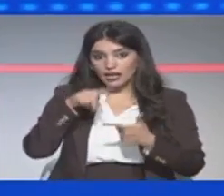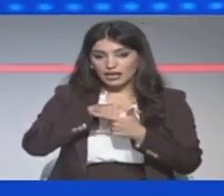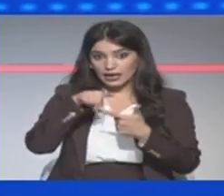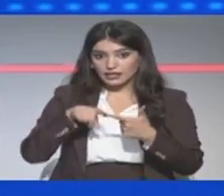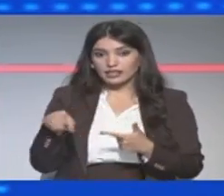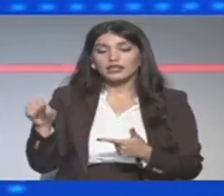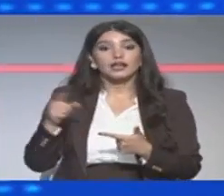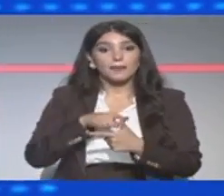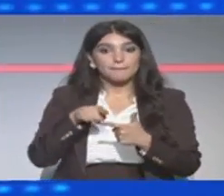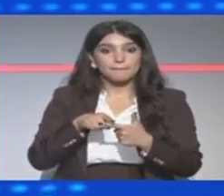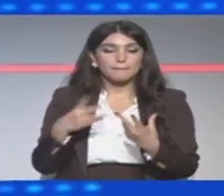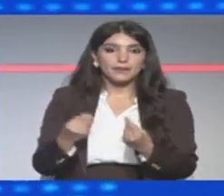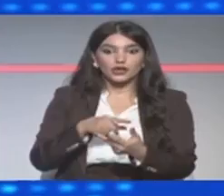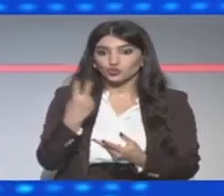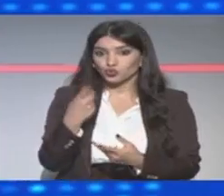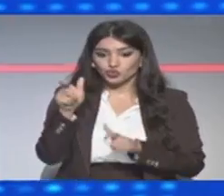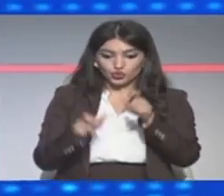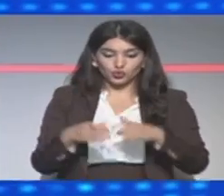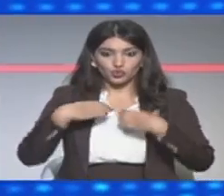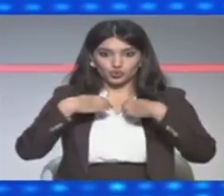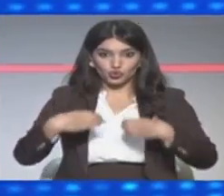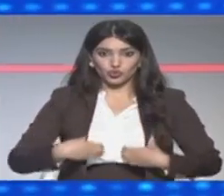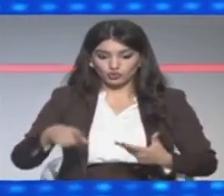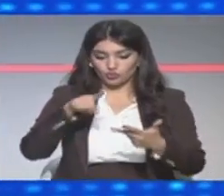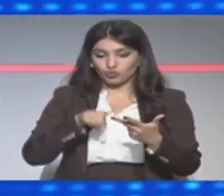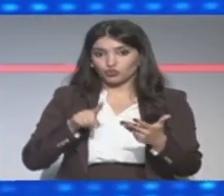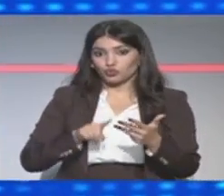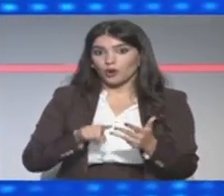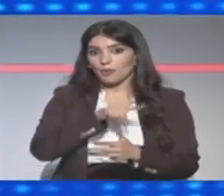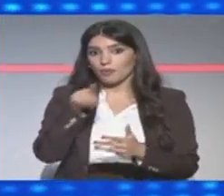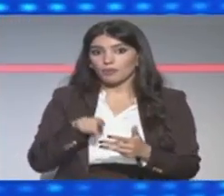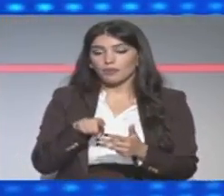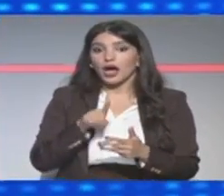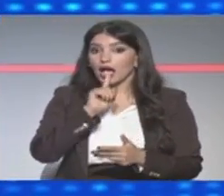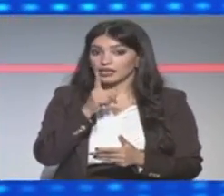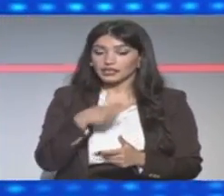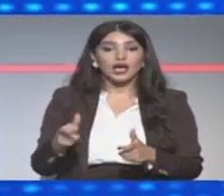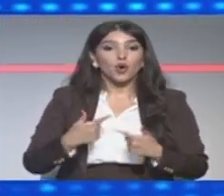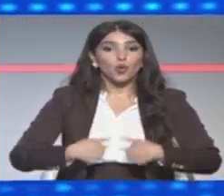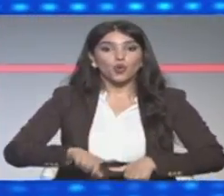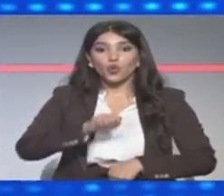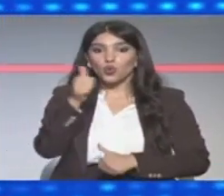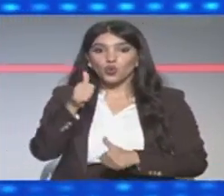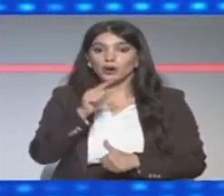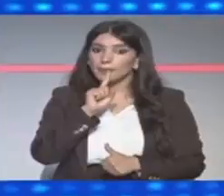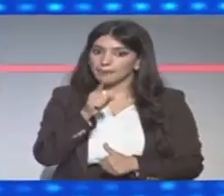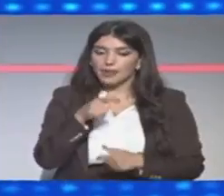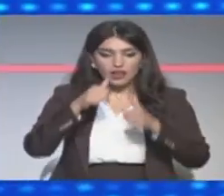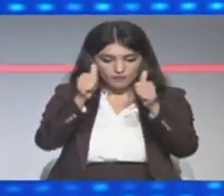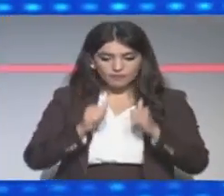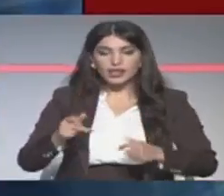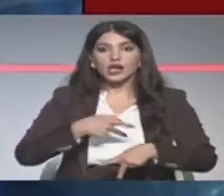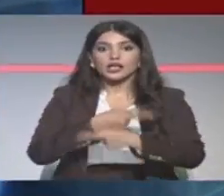مخلوف مرفوقا بالنائبين عبد اللطيف العلوي ومنذر بن عطية. وأكد المشيشي خلال اللقاء وفق ما جاء في بلاغ